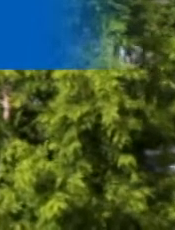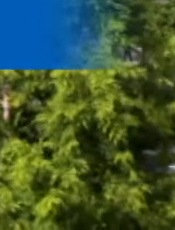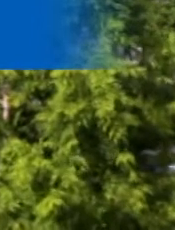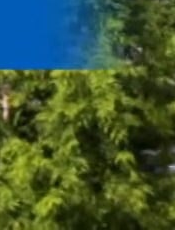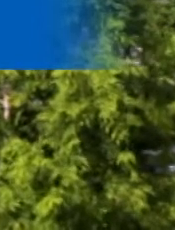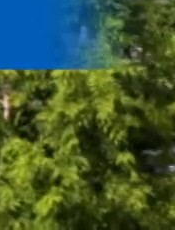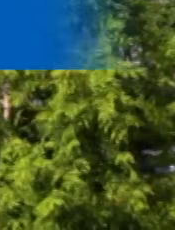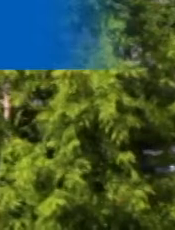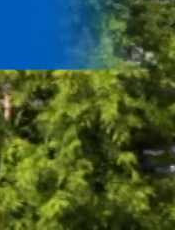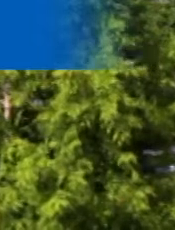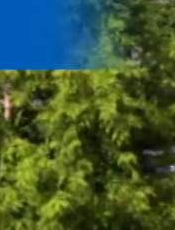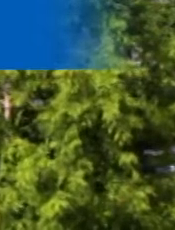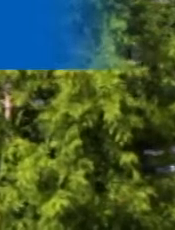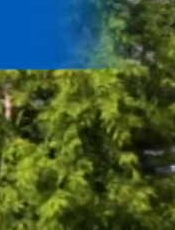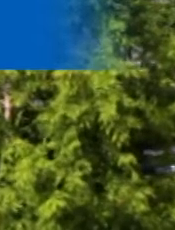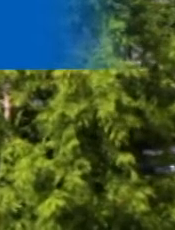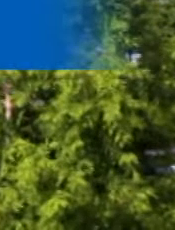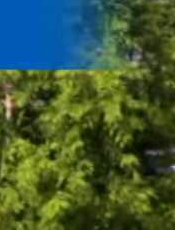한국공예디자인문화진흥원장상을 수상했습니다.